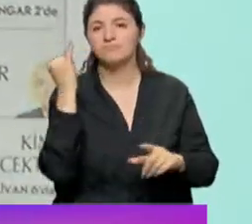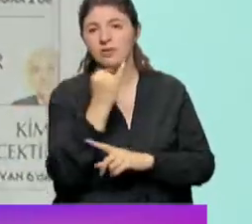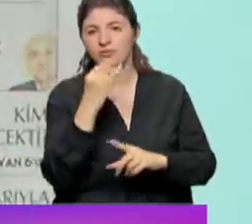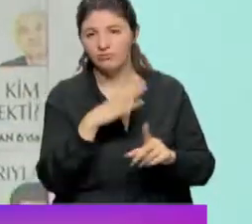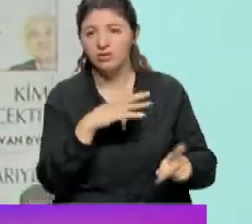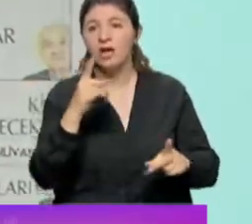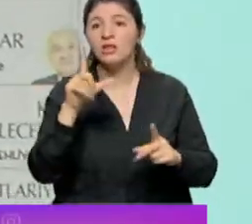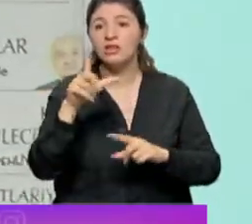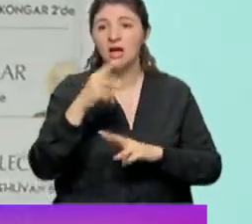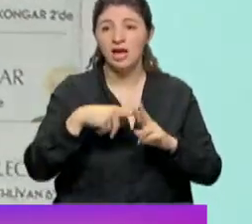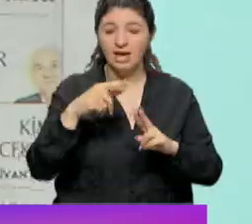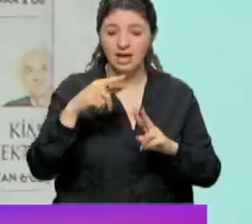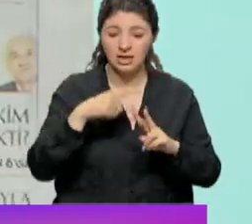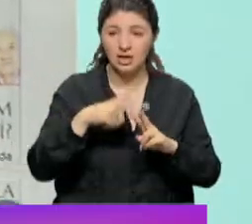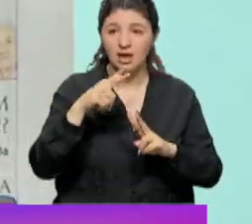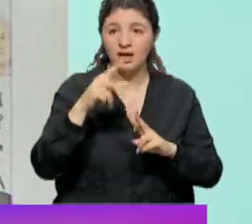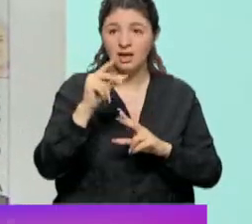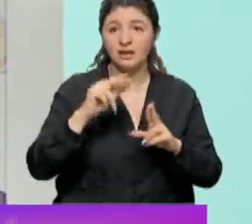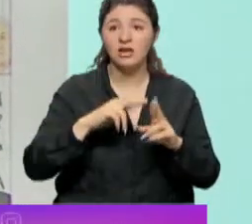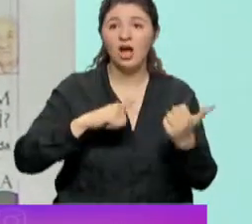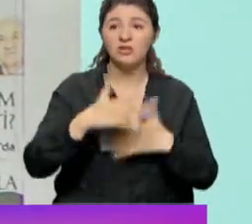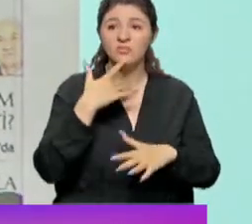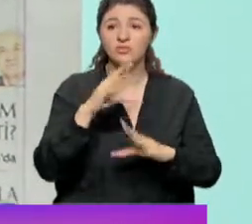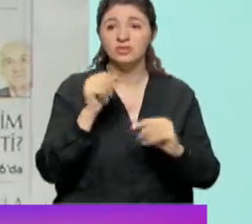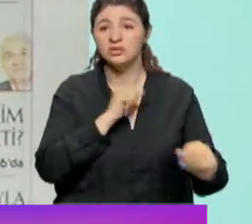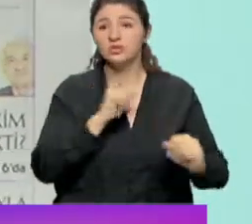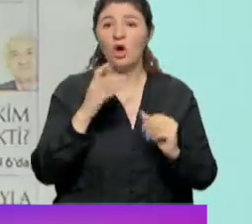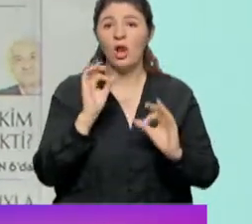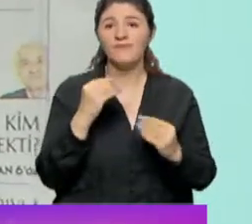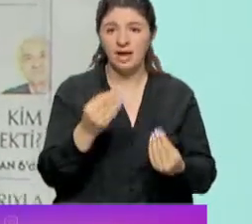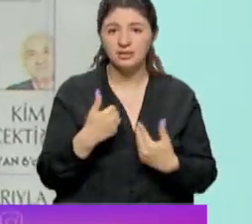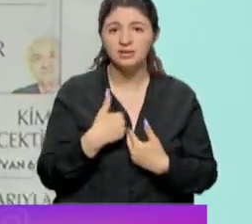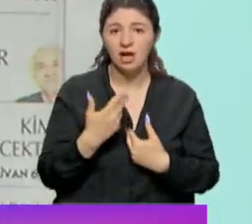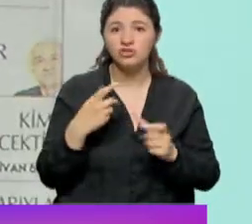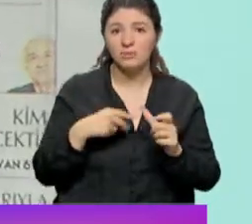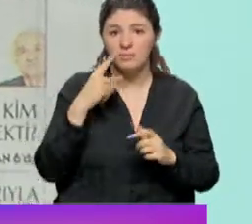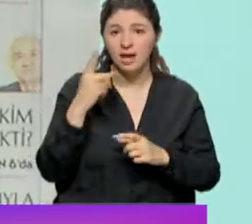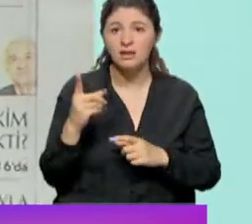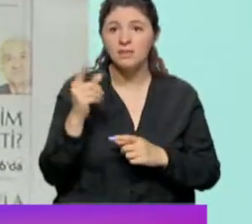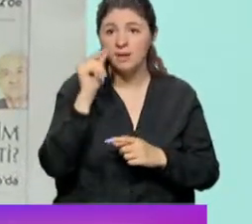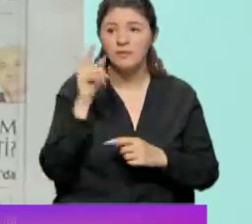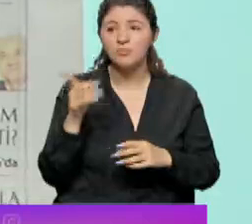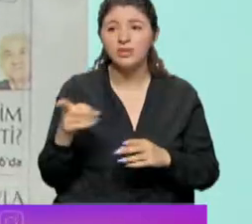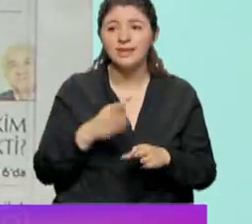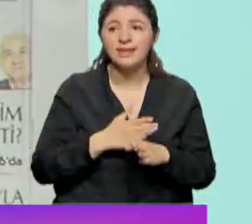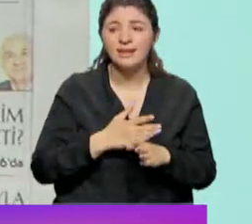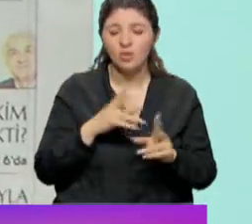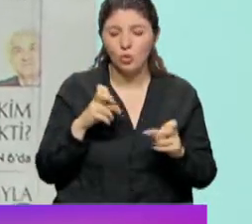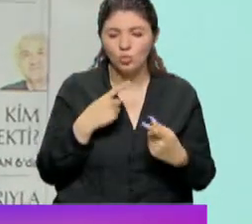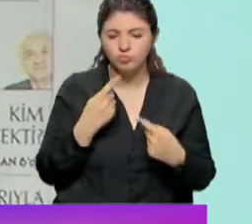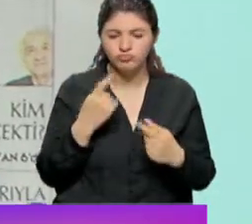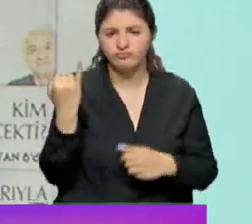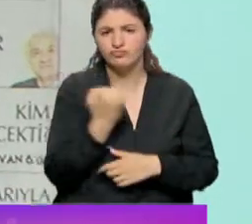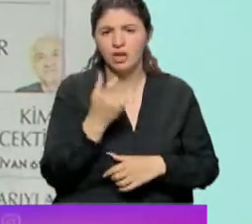laiklik karıştır deyince ben de Şamil tayyar'dan geçmişteki bütün çıkışlarını önemsedik Ya bunları niye söz